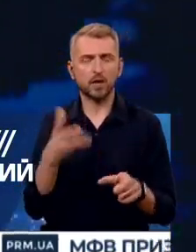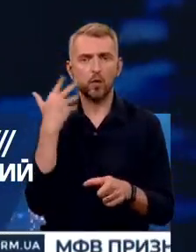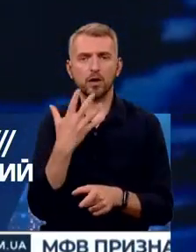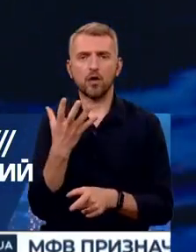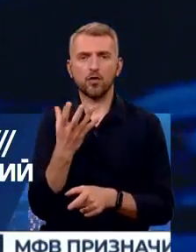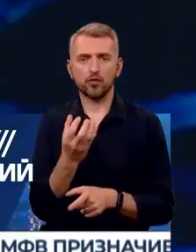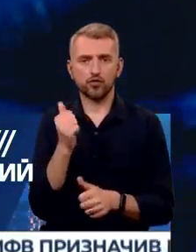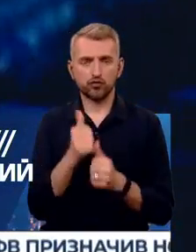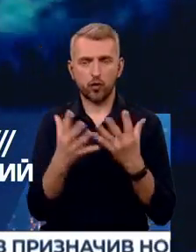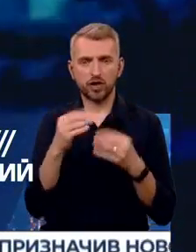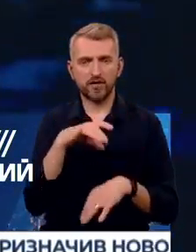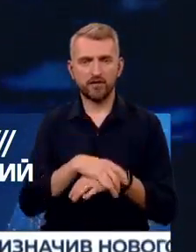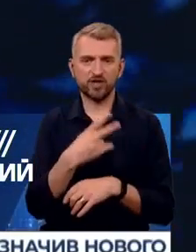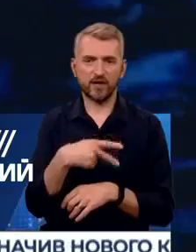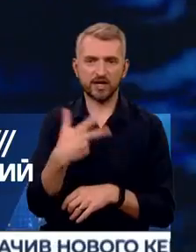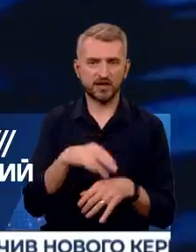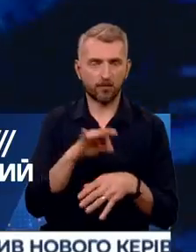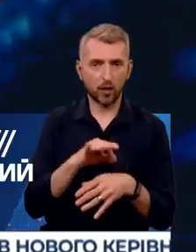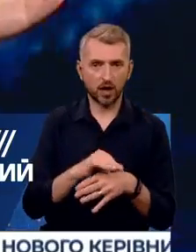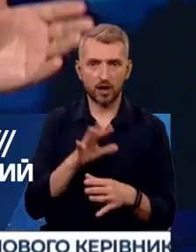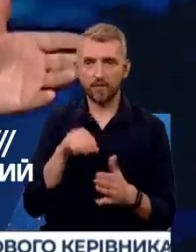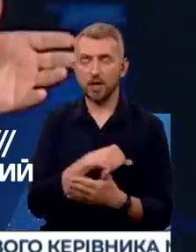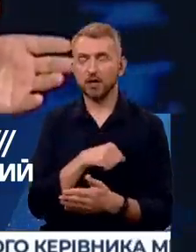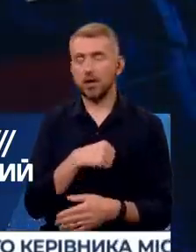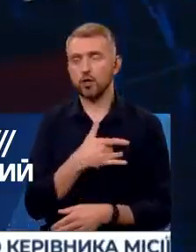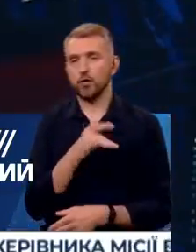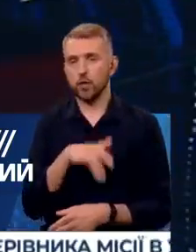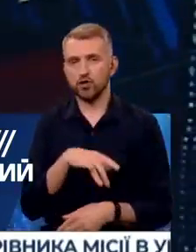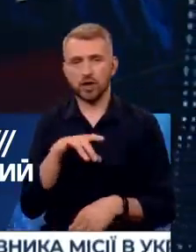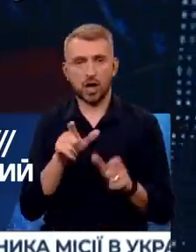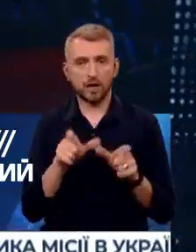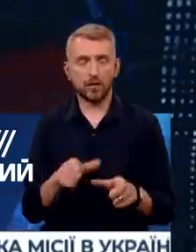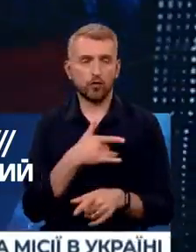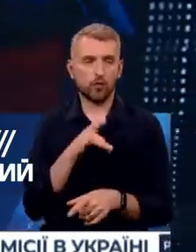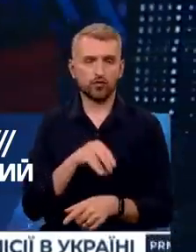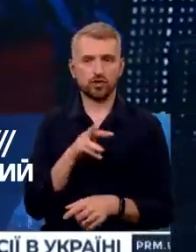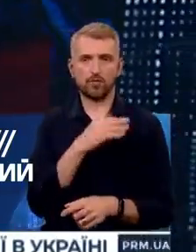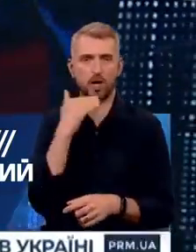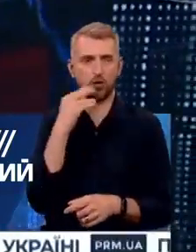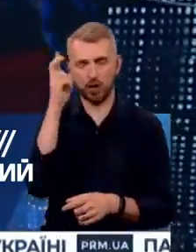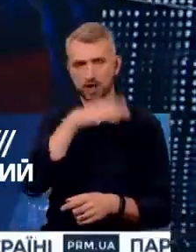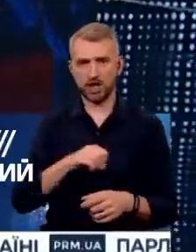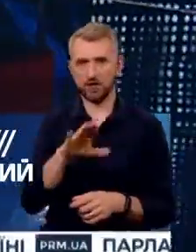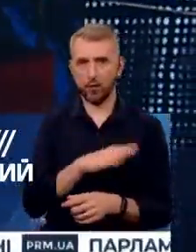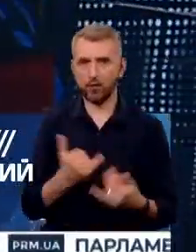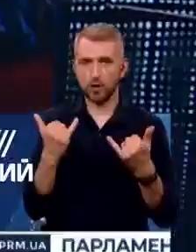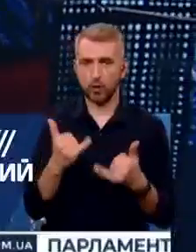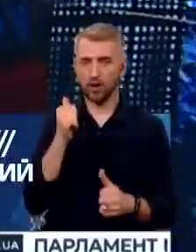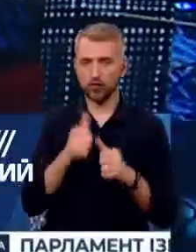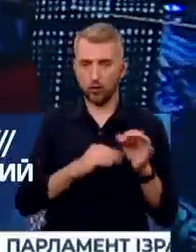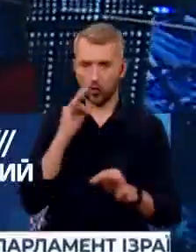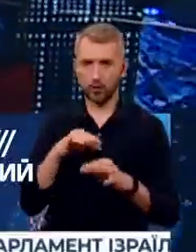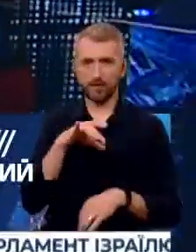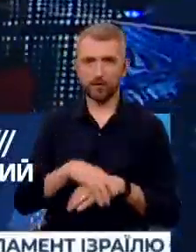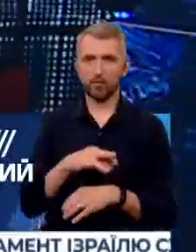щодня виявляли 20-30 хворих. Да? Ввели найсуворіший карантин, суворіший, ніж в багатьох країнах Європи. Сьогодні щодоби